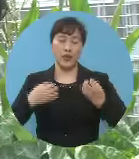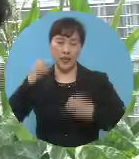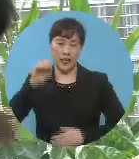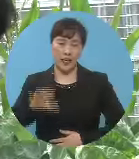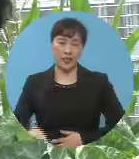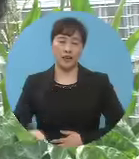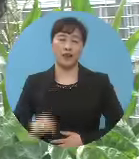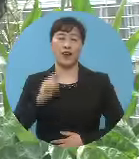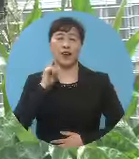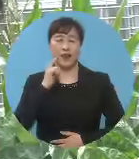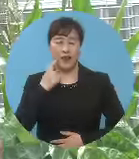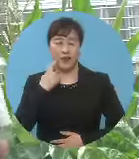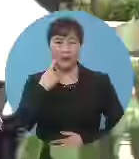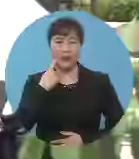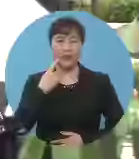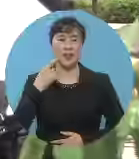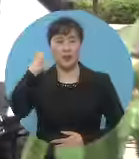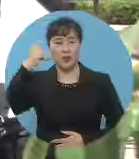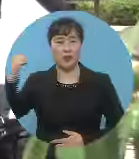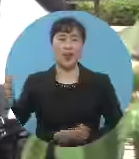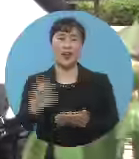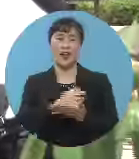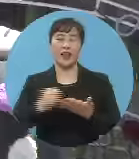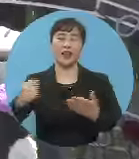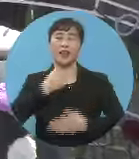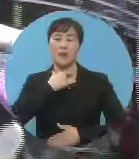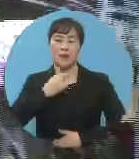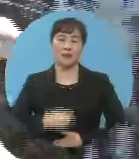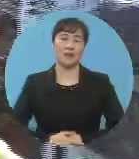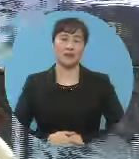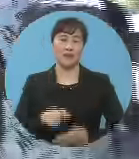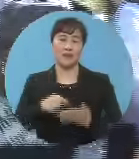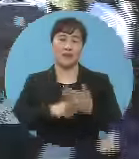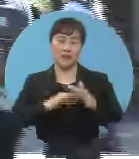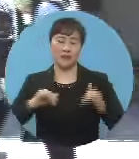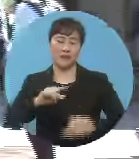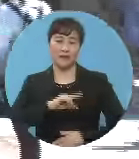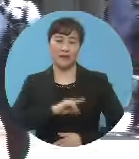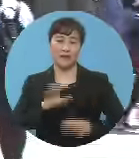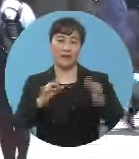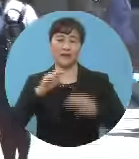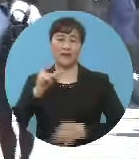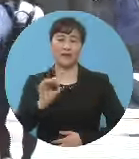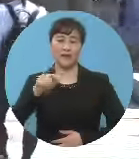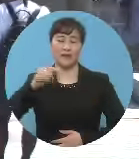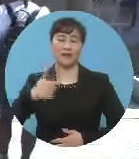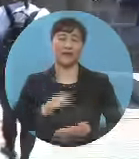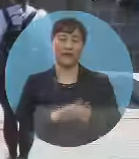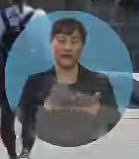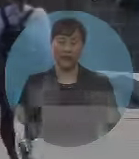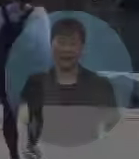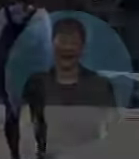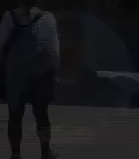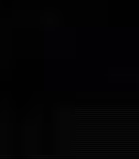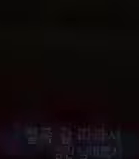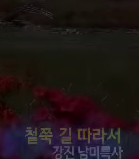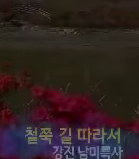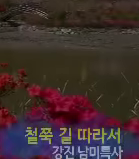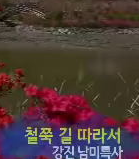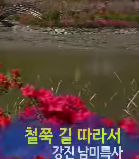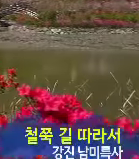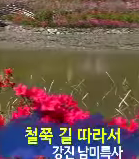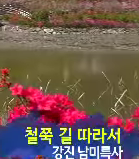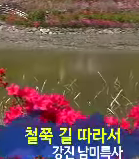봄축제장에서 아름다운 추억 한아름 안고 가시기 바랍니다. 생명의 땅 전남 도정뉴스 김동진입니다.